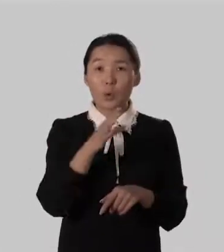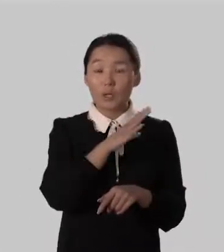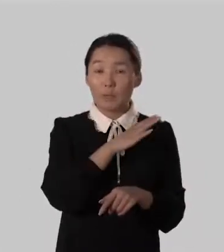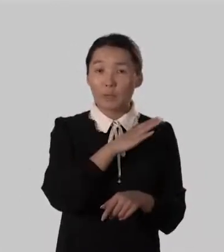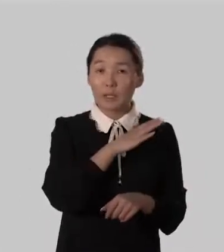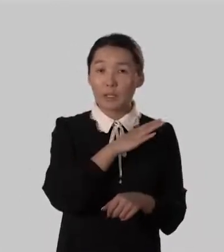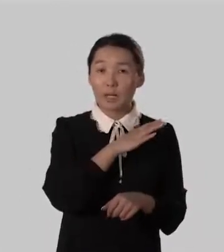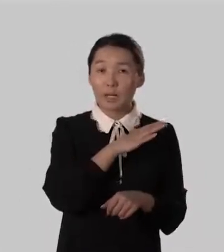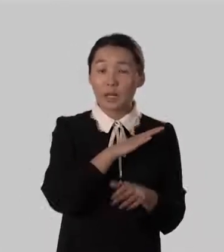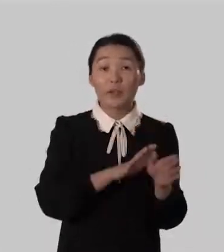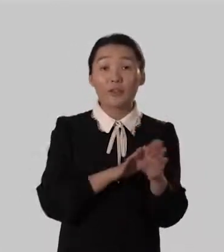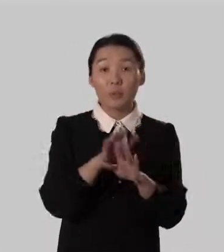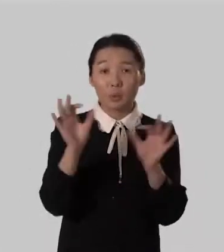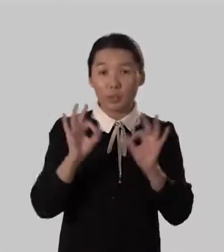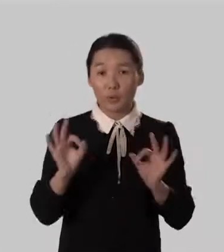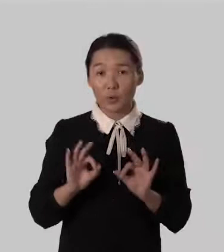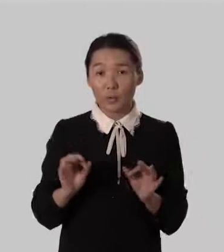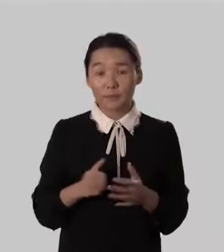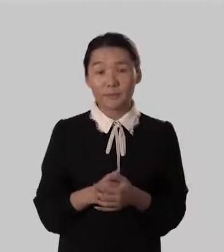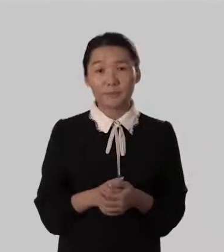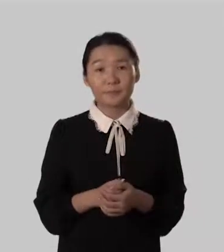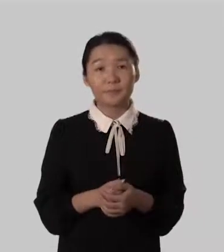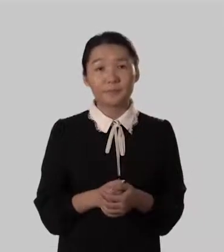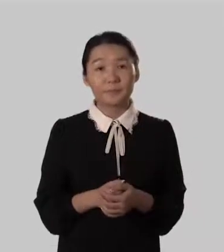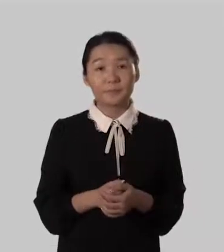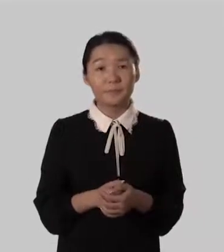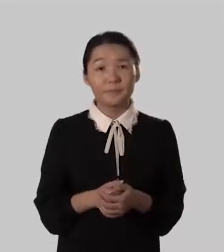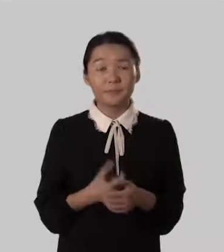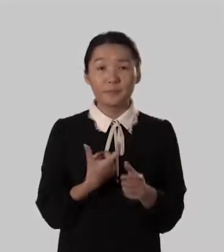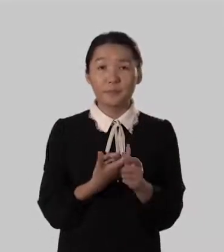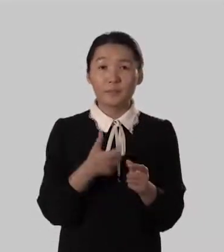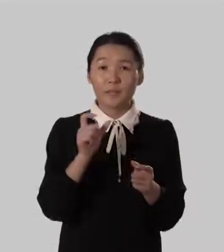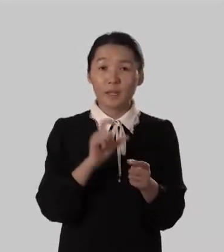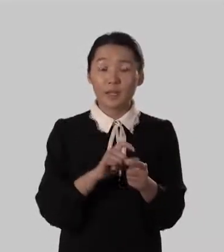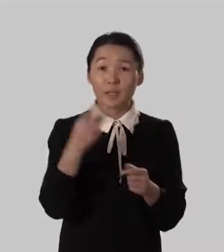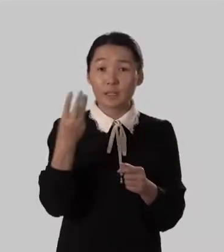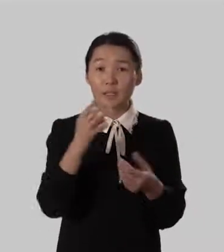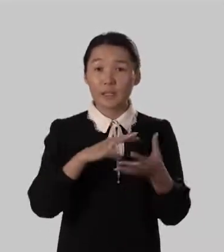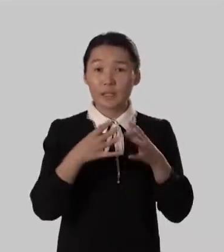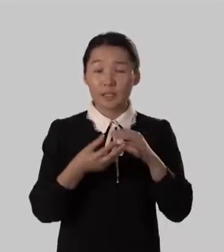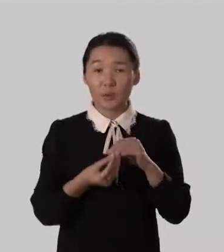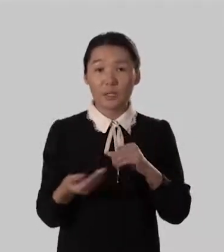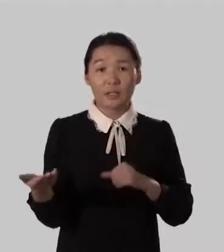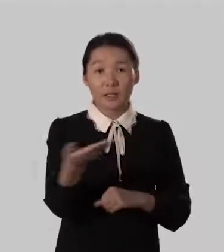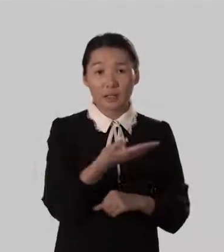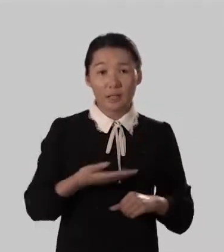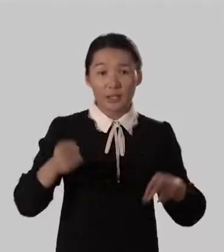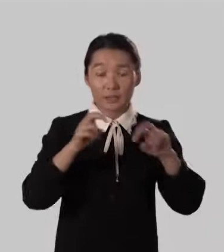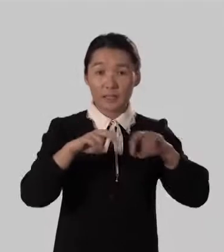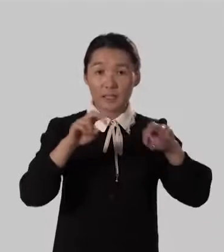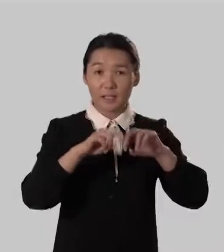было и в полной форме это третий результат